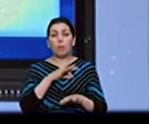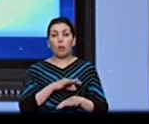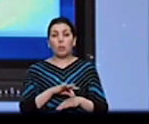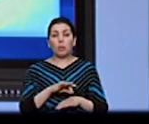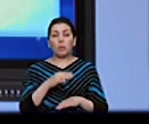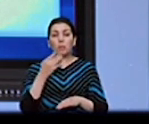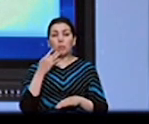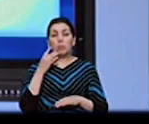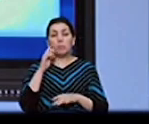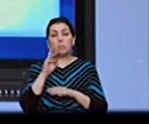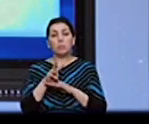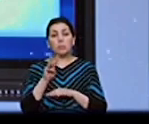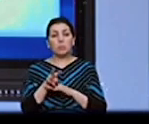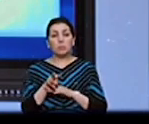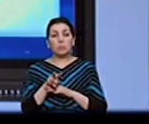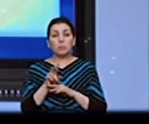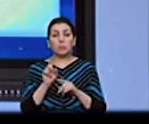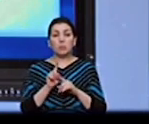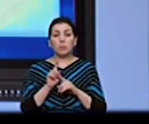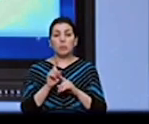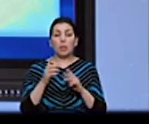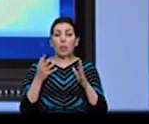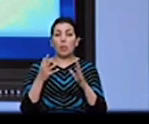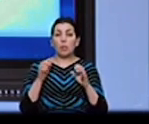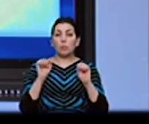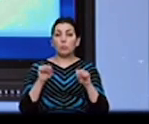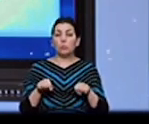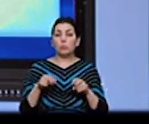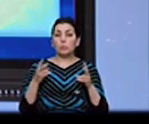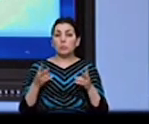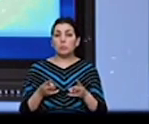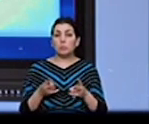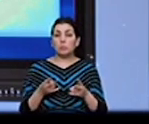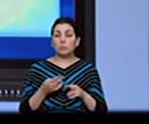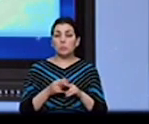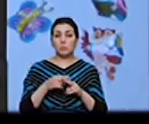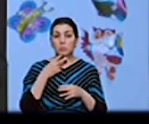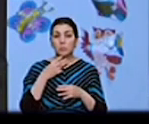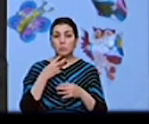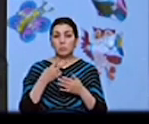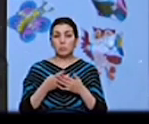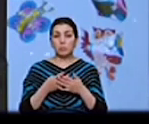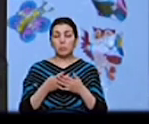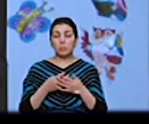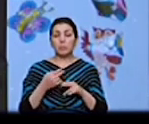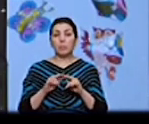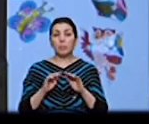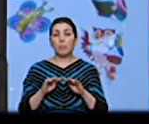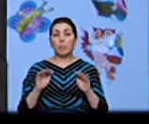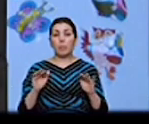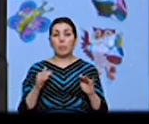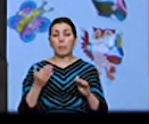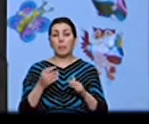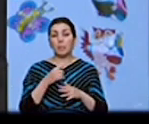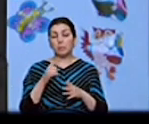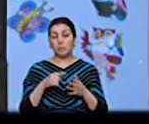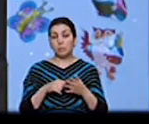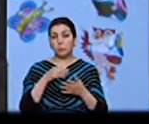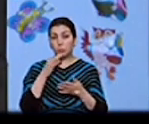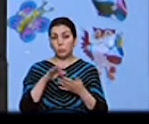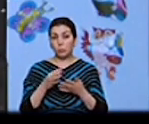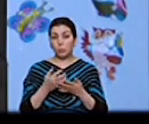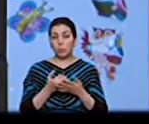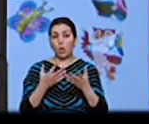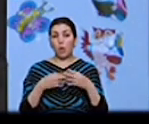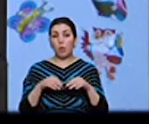foydalanib, unga beparvo bo'lishi qanday oqibatlarga olib kelishi mumkin? Demak, bolajonlar, sizga bu savolga javob